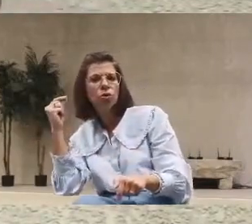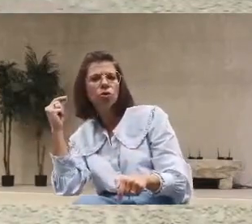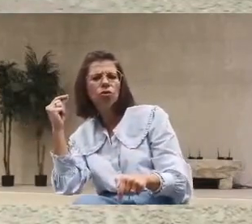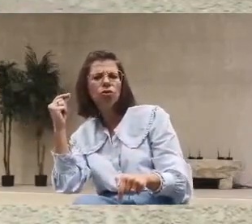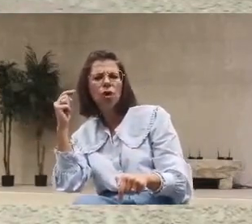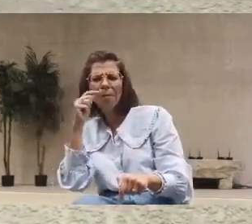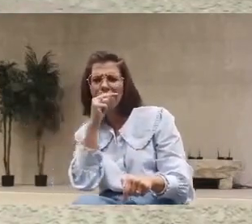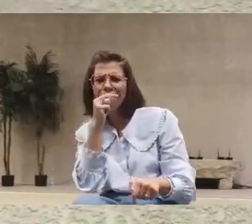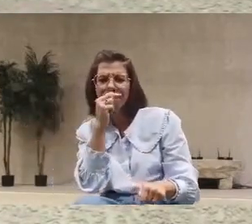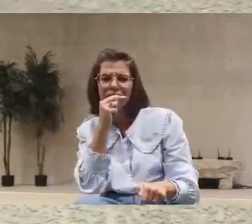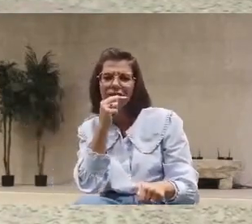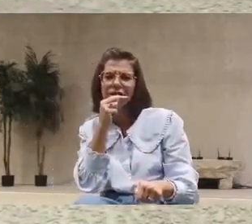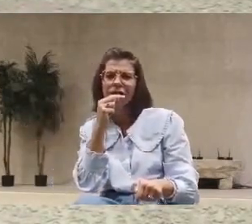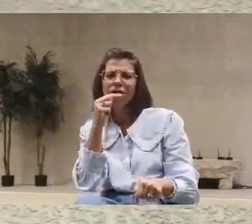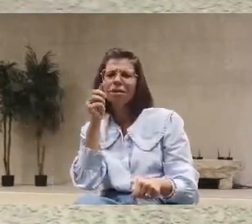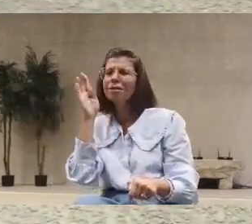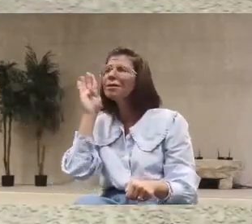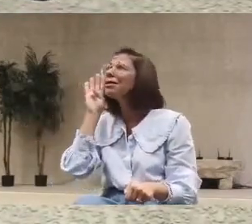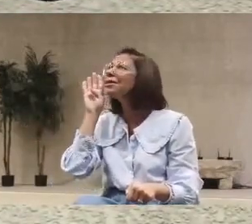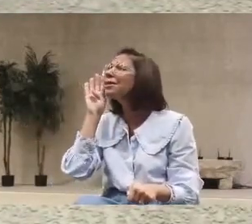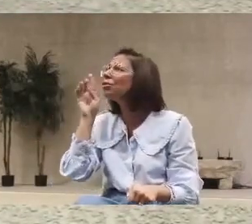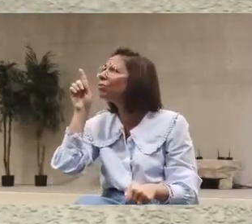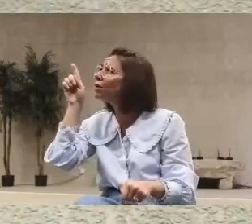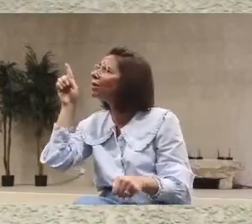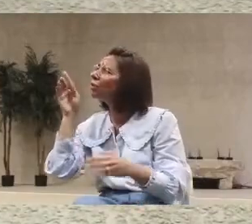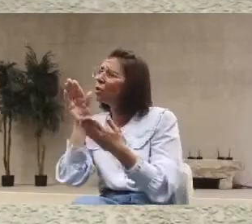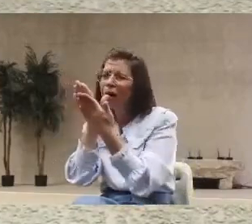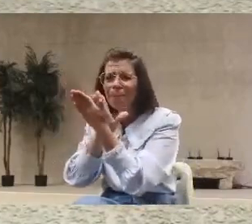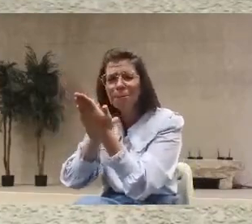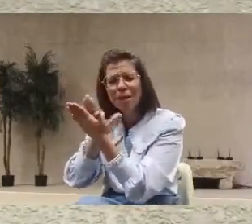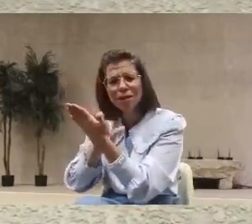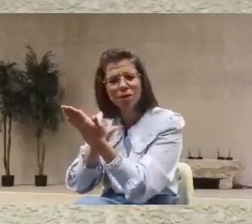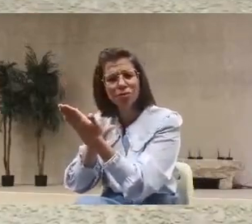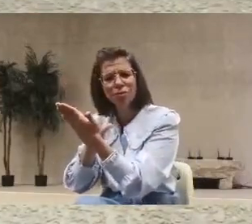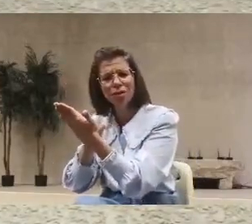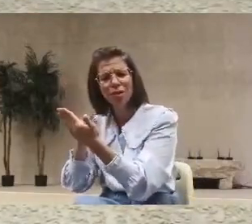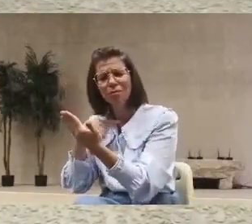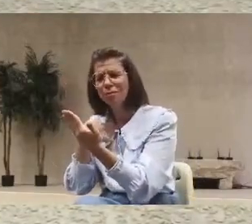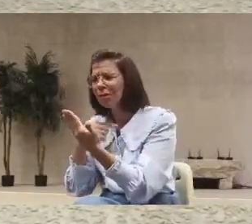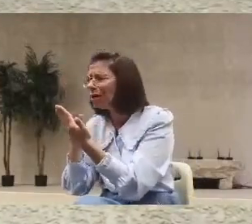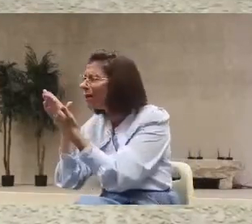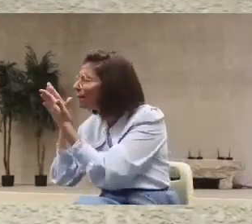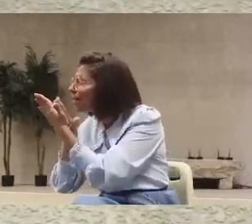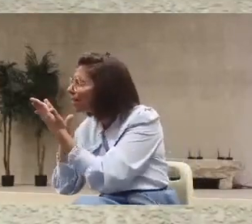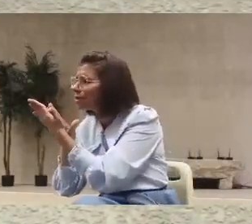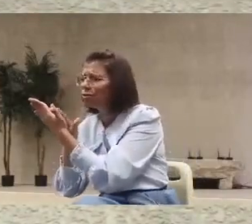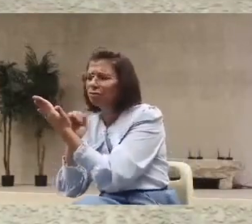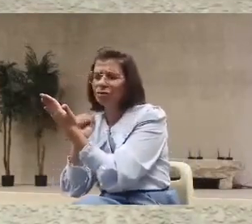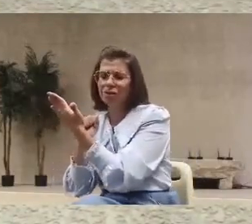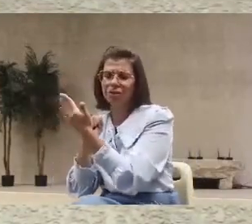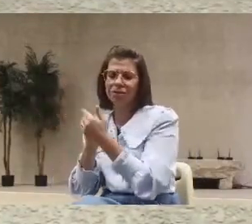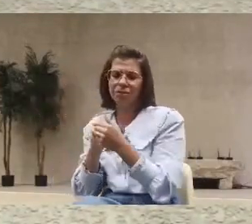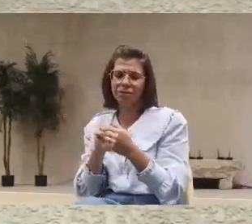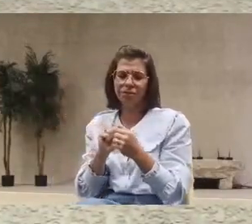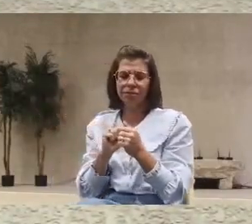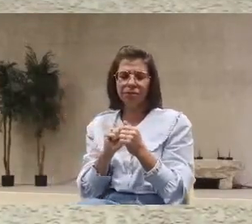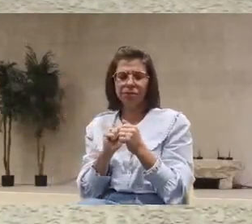vous voyez à quelques heures de sa mort de son exécution elle a fait cette prière